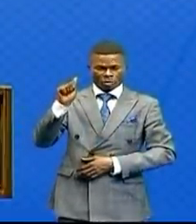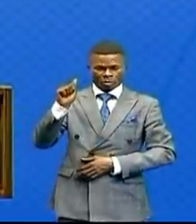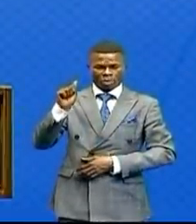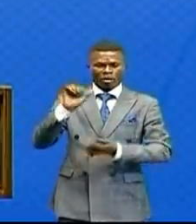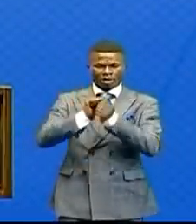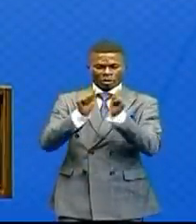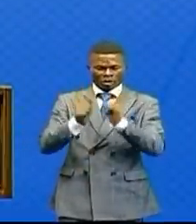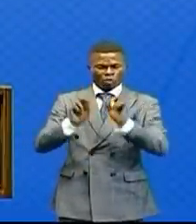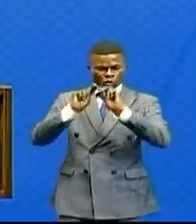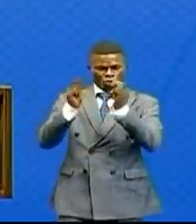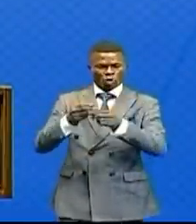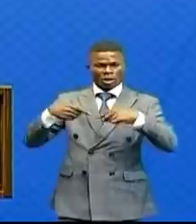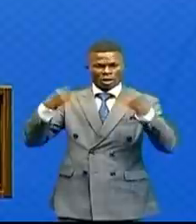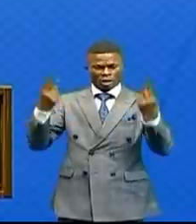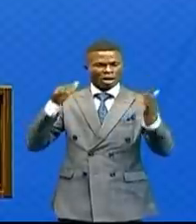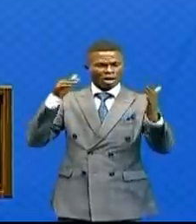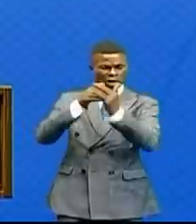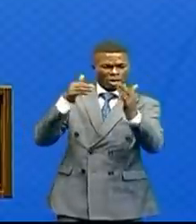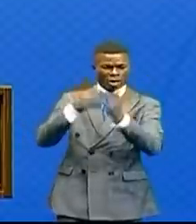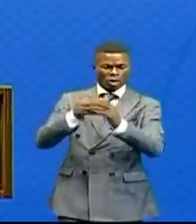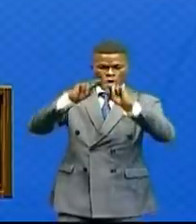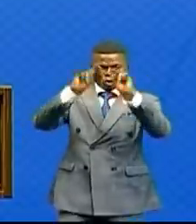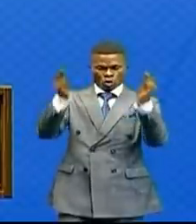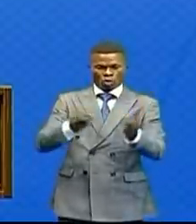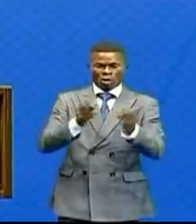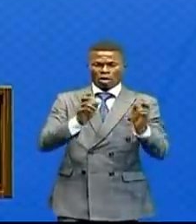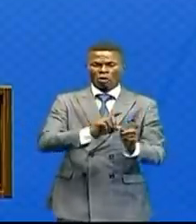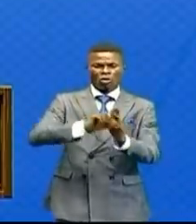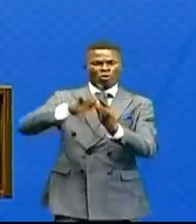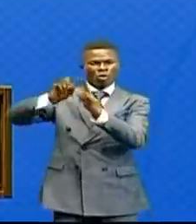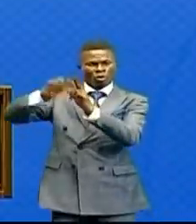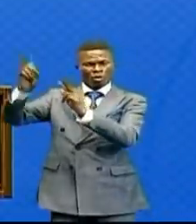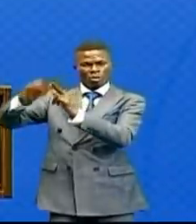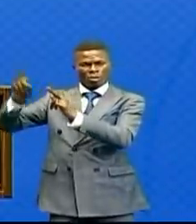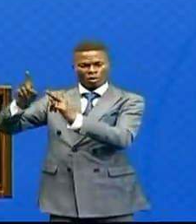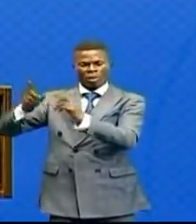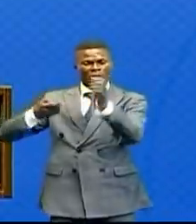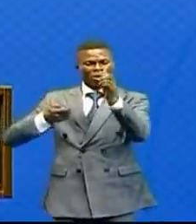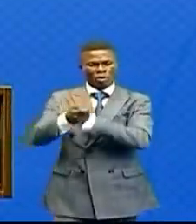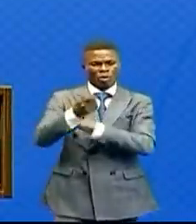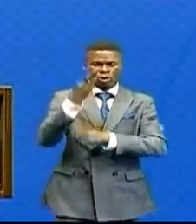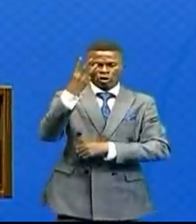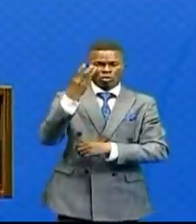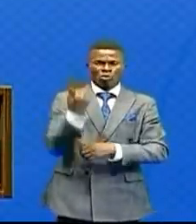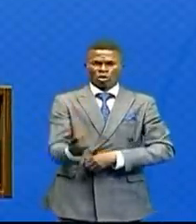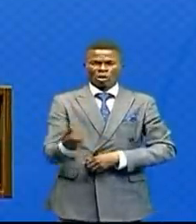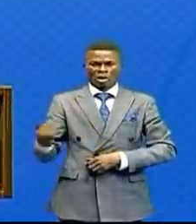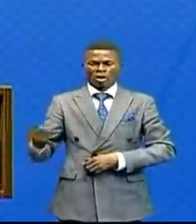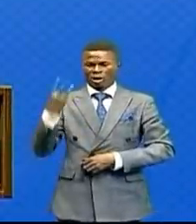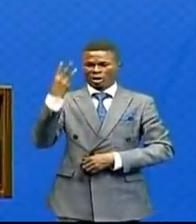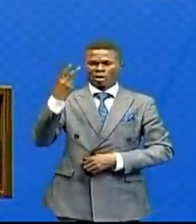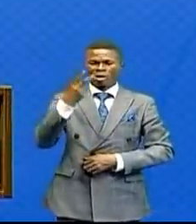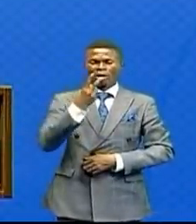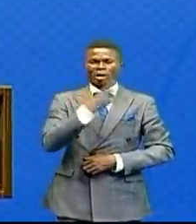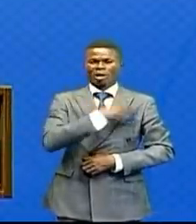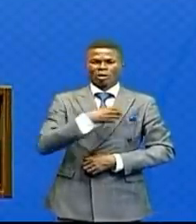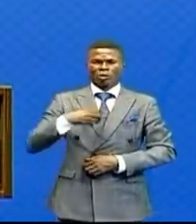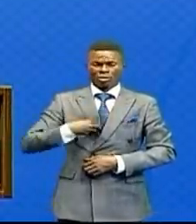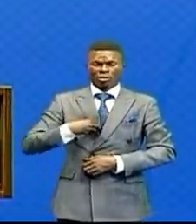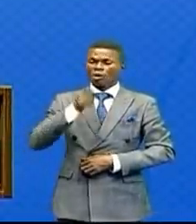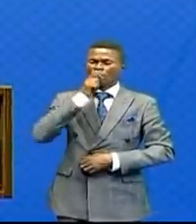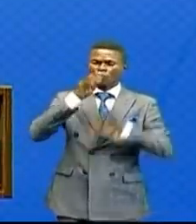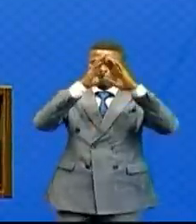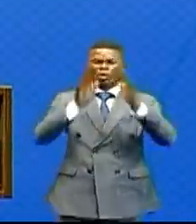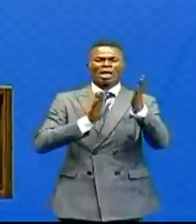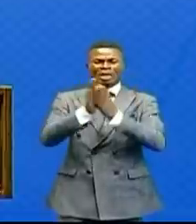et Bishambuke a attaqué le camp des déplacés Banyamulenge, causant la mort de 3 enfants, 2 femmes et incendiant